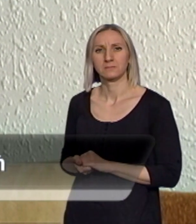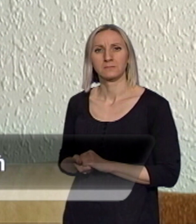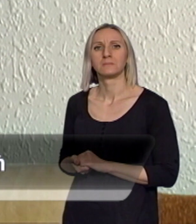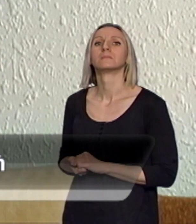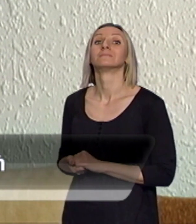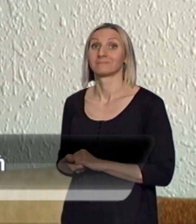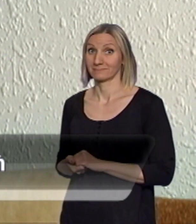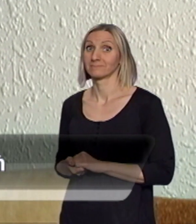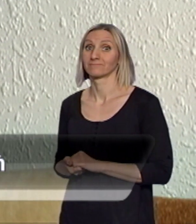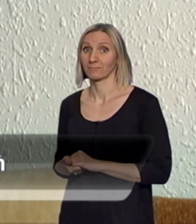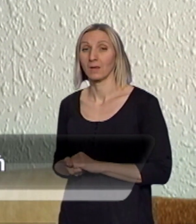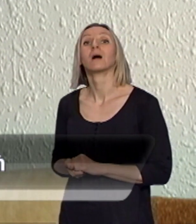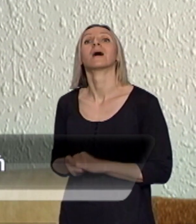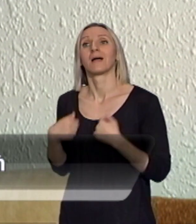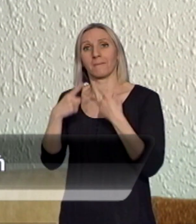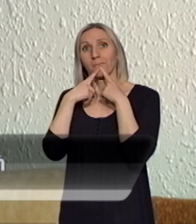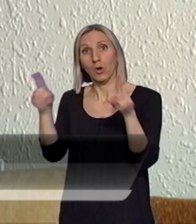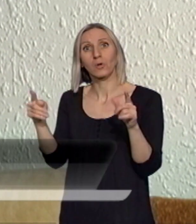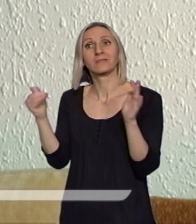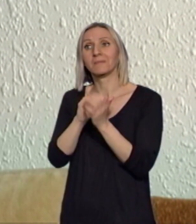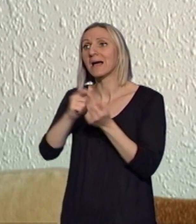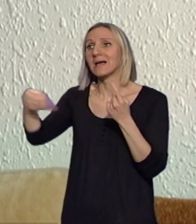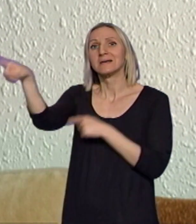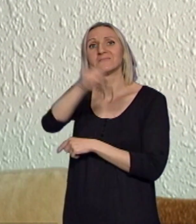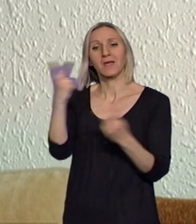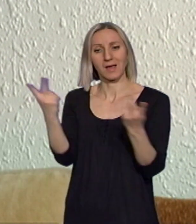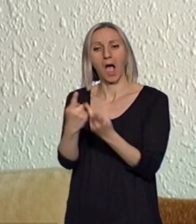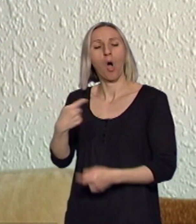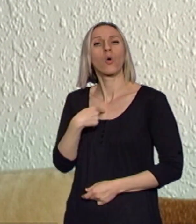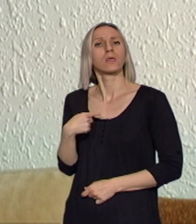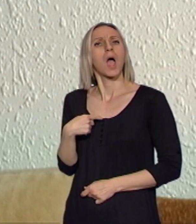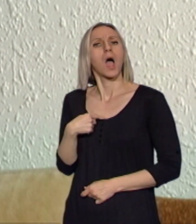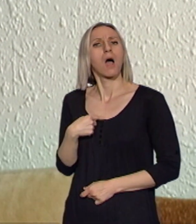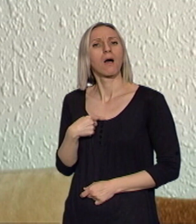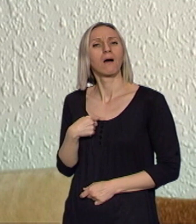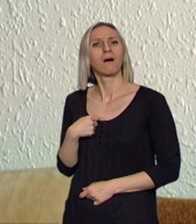Da svi da budu kao i ja i da